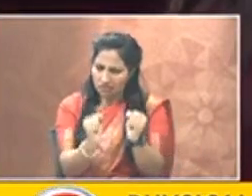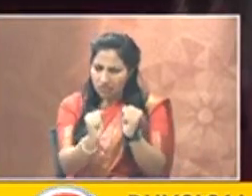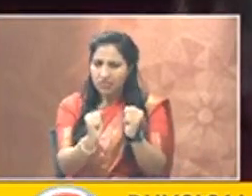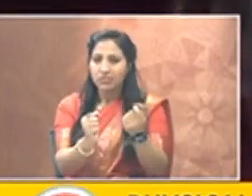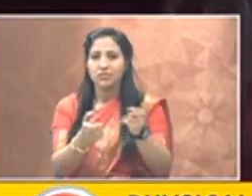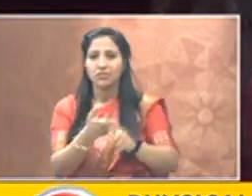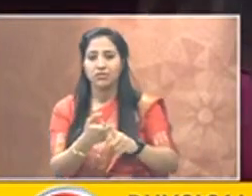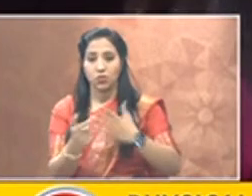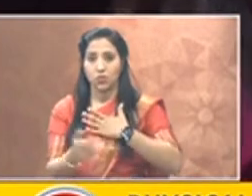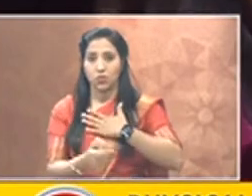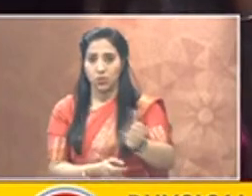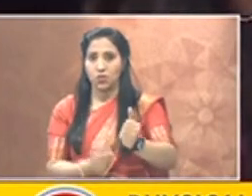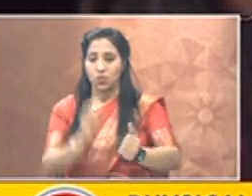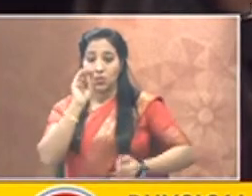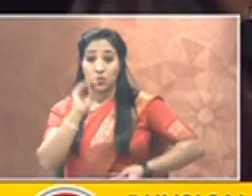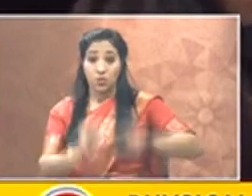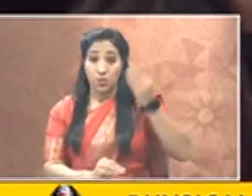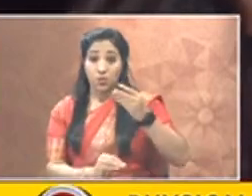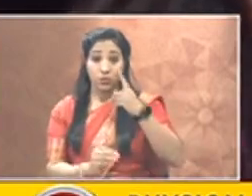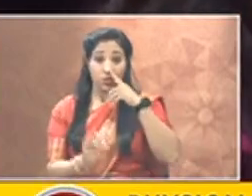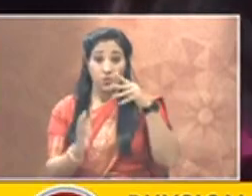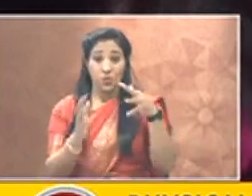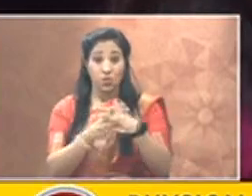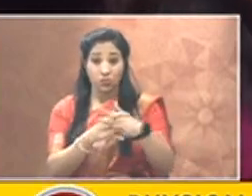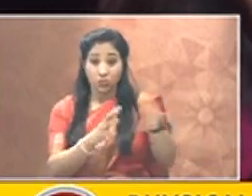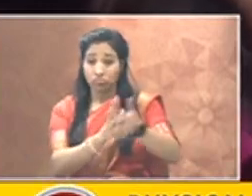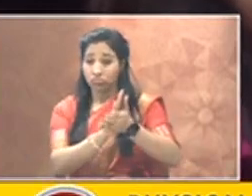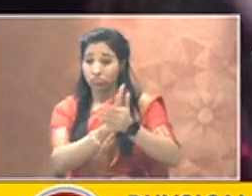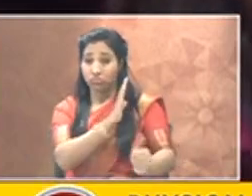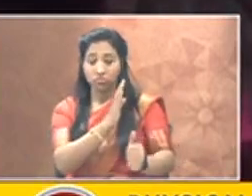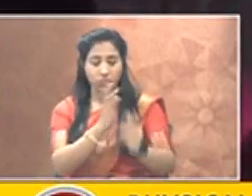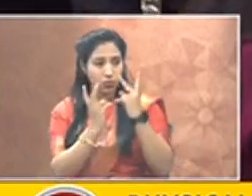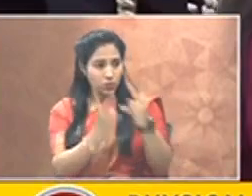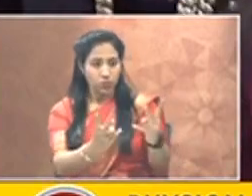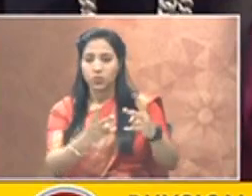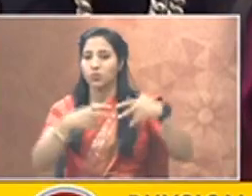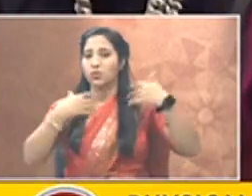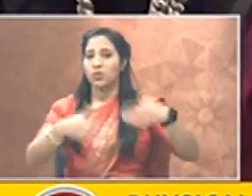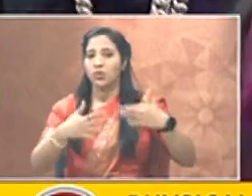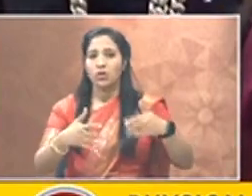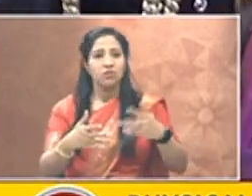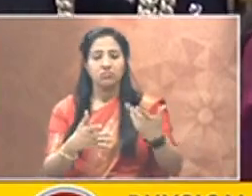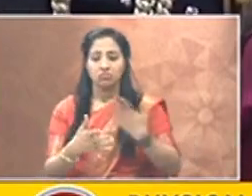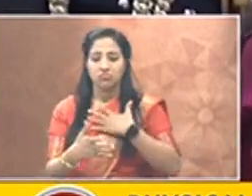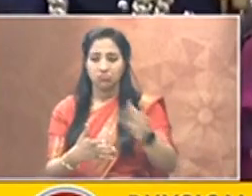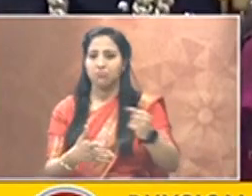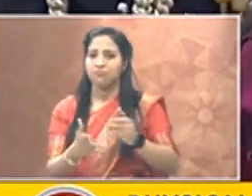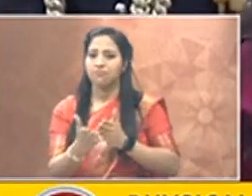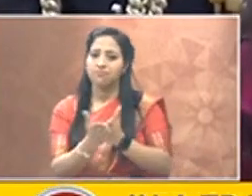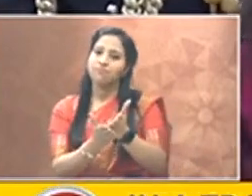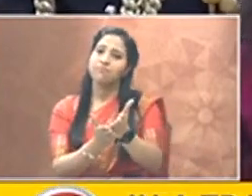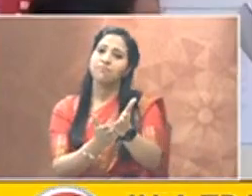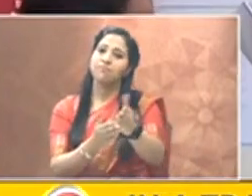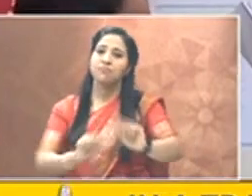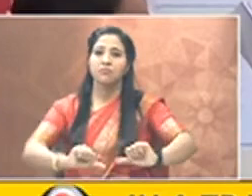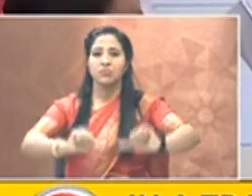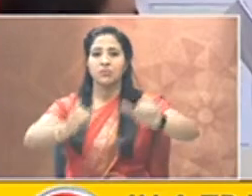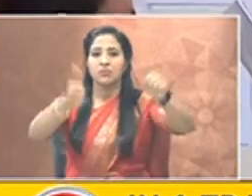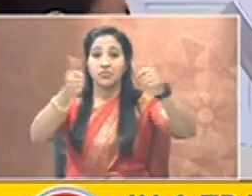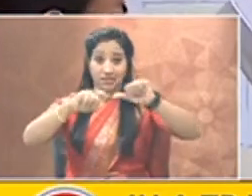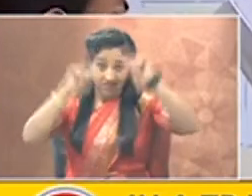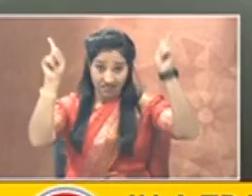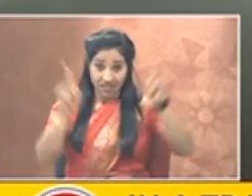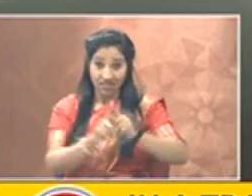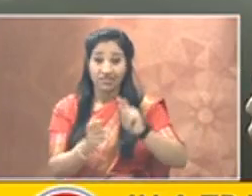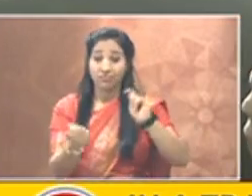इन साहसी और टैलेंटेड खिलाड़ियों के आगे टिक नहीं पाई। बदलते हुए